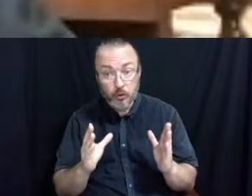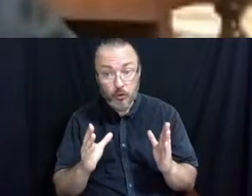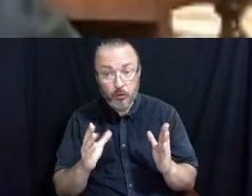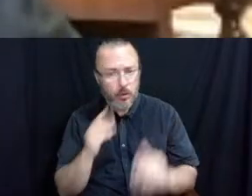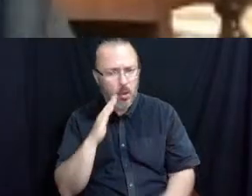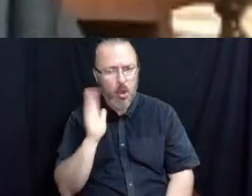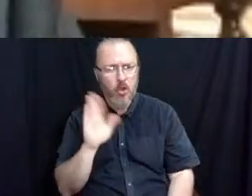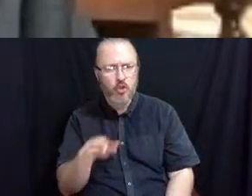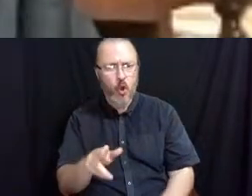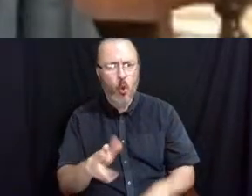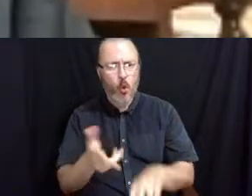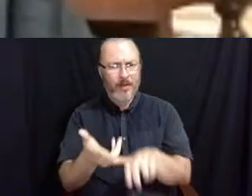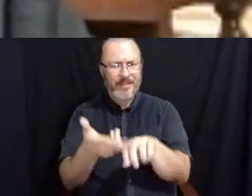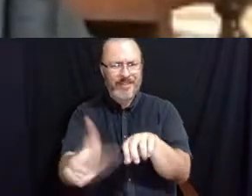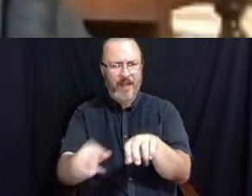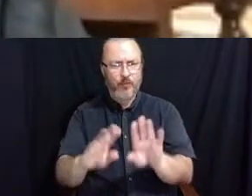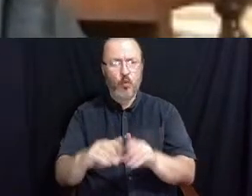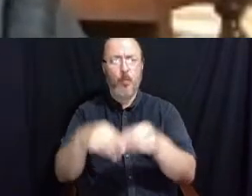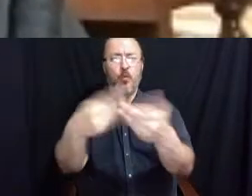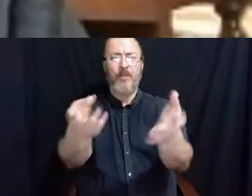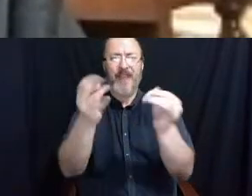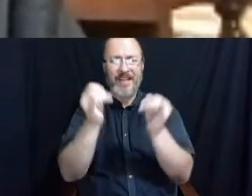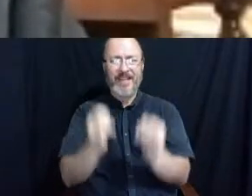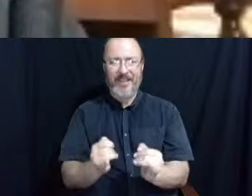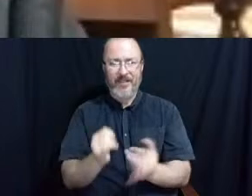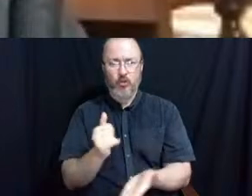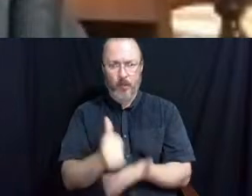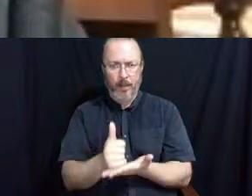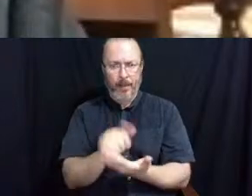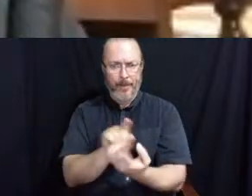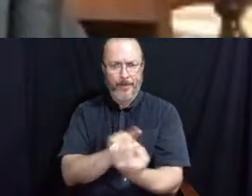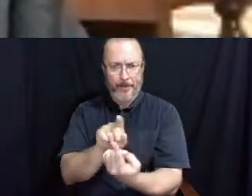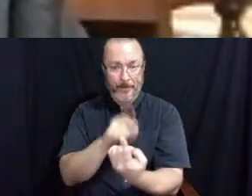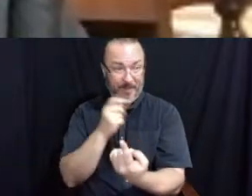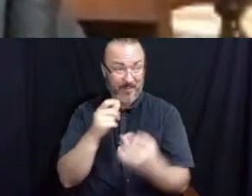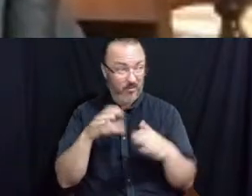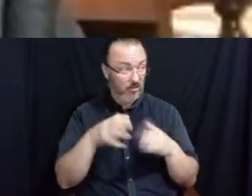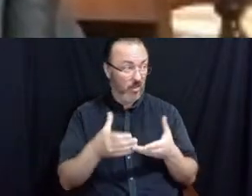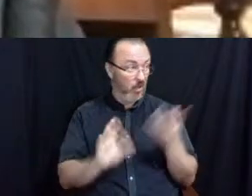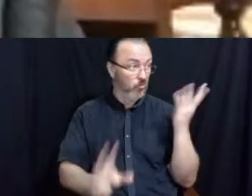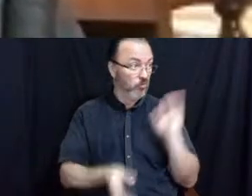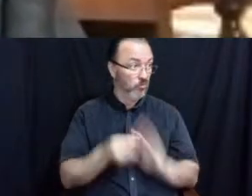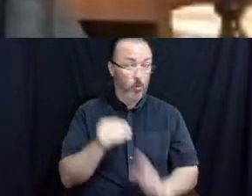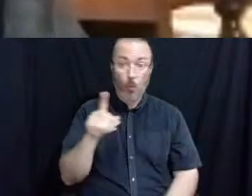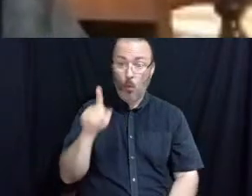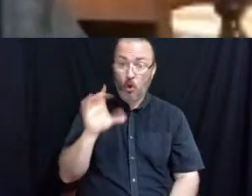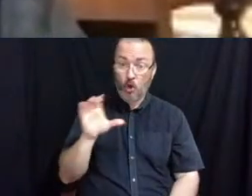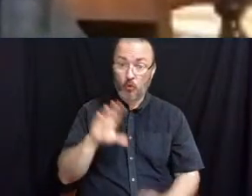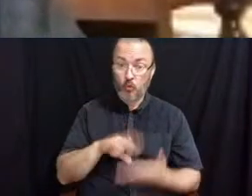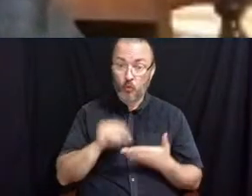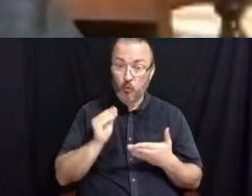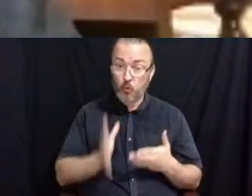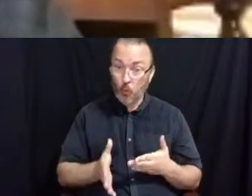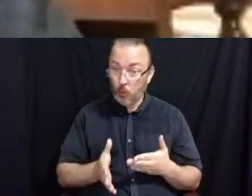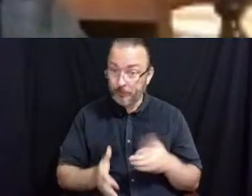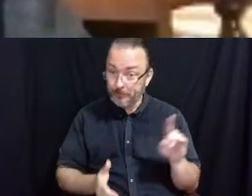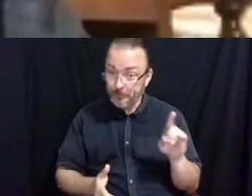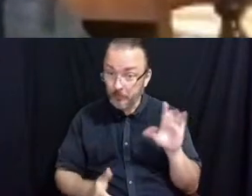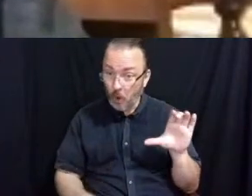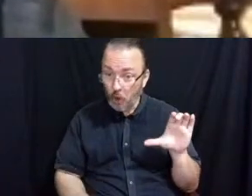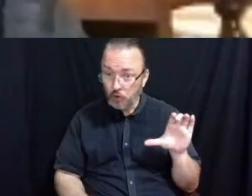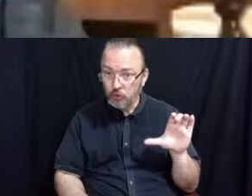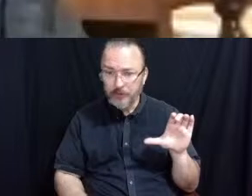les enseignants ont du mal à donner une aide individuelle si la salle de classe est surchargée. S'il y a une salle de classe avec une